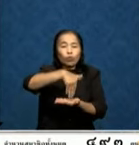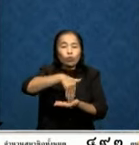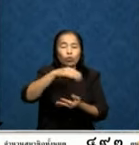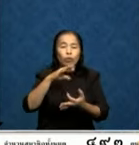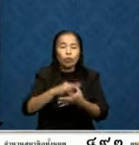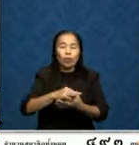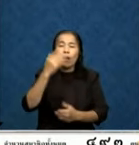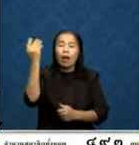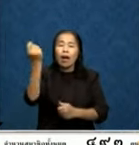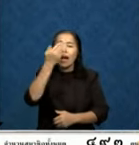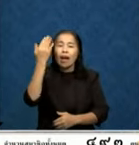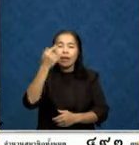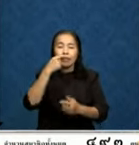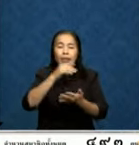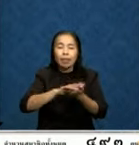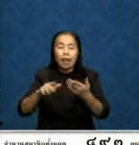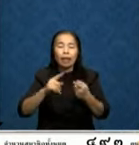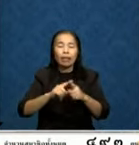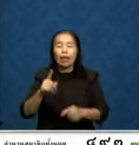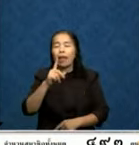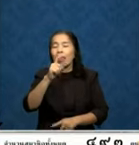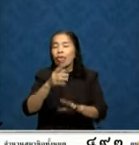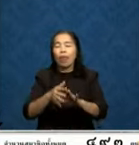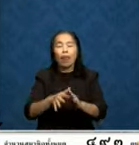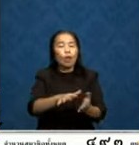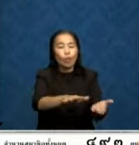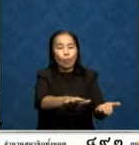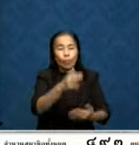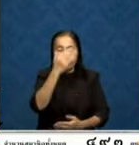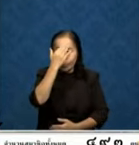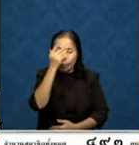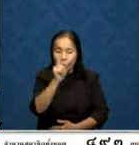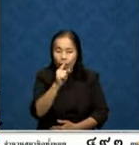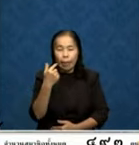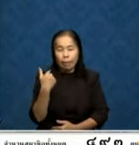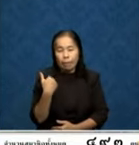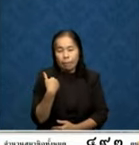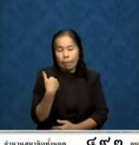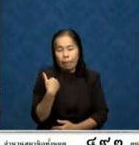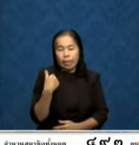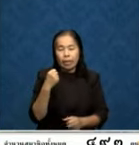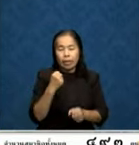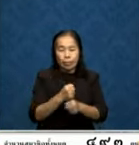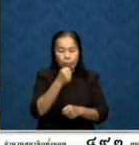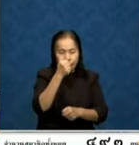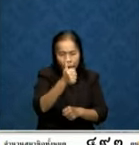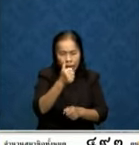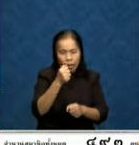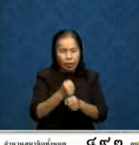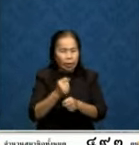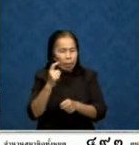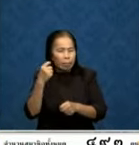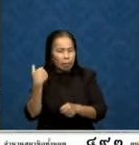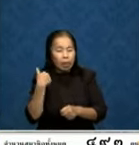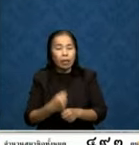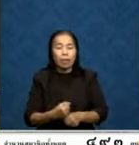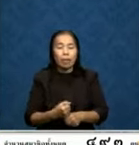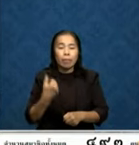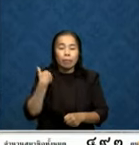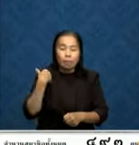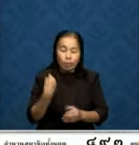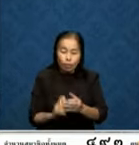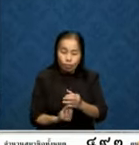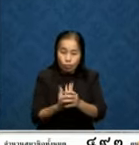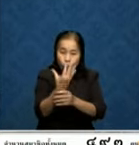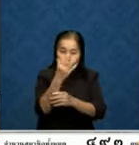เขาไหมครับเพราะผมคิดว่ามันมีหลายอย่างที่มันมีส่วนในการทำได้ฟางข้าวก็ดีฟางข้าวโพด